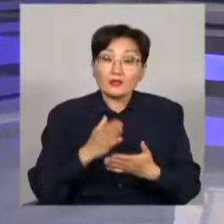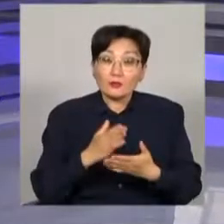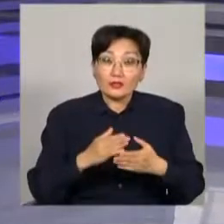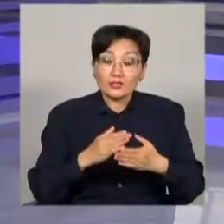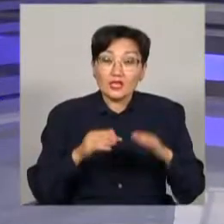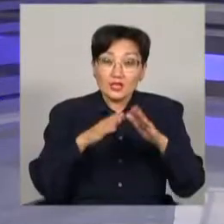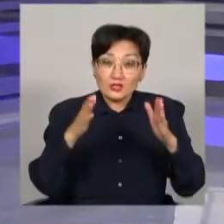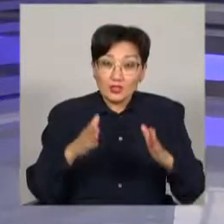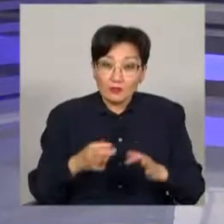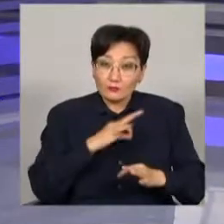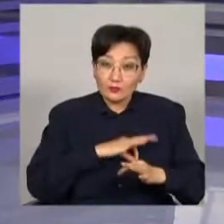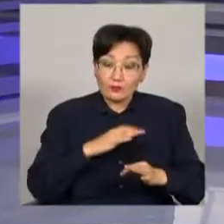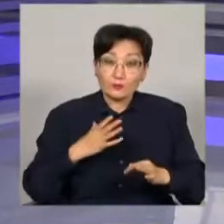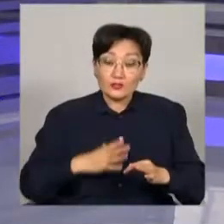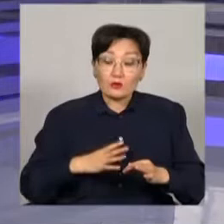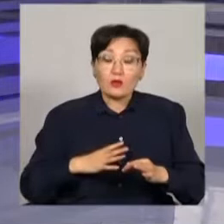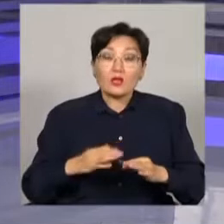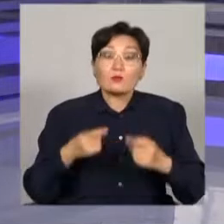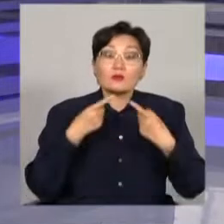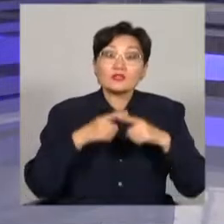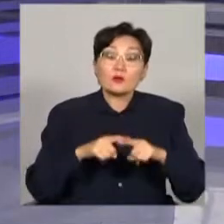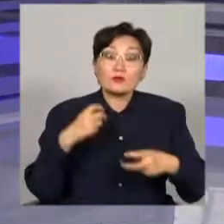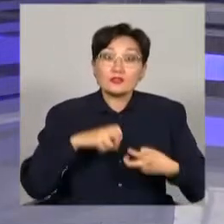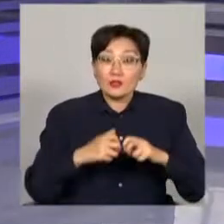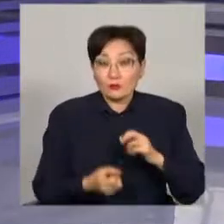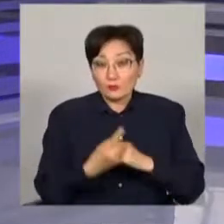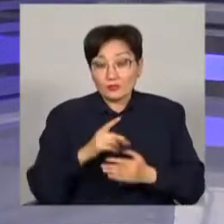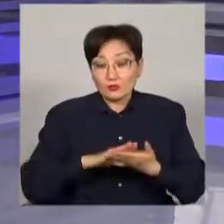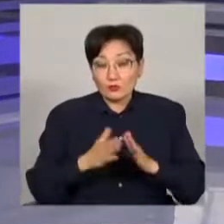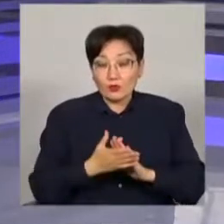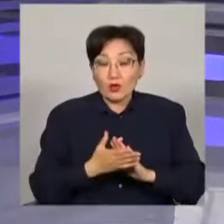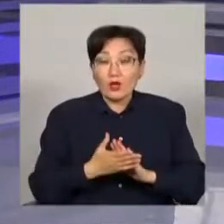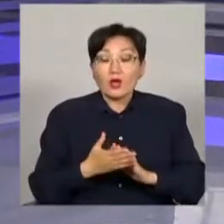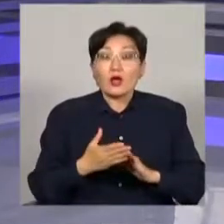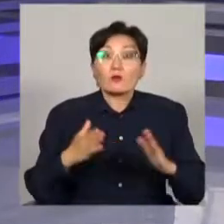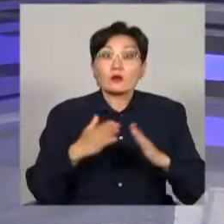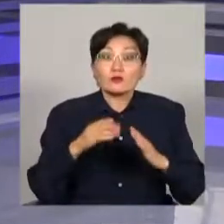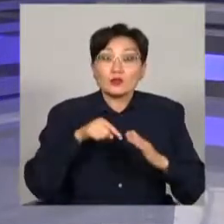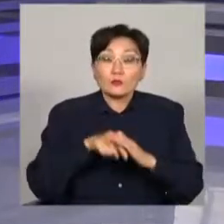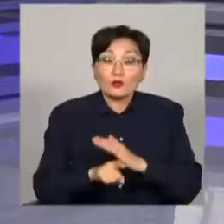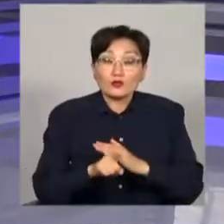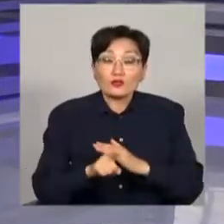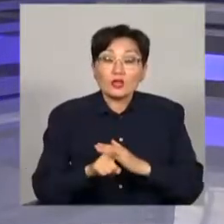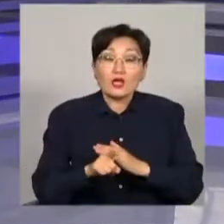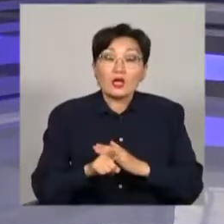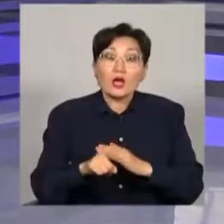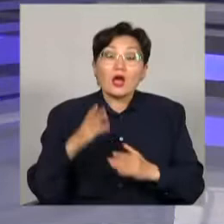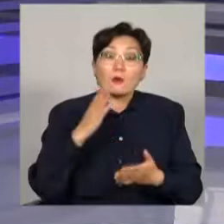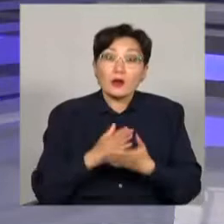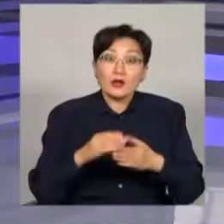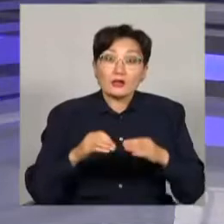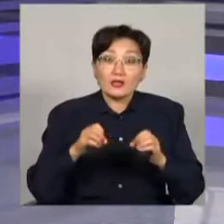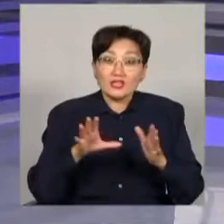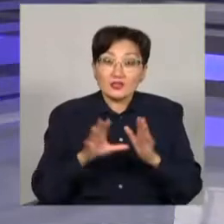мәжбүр. Бау-бақша серіктестігінің тұрғындары техникалық ақау туа қалса, біреудің қорасында тұрған аппаратты жөндей алмай қиналамыз